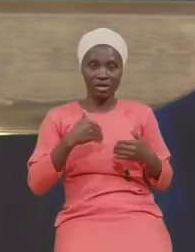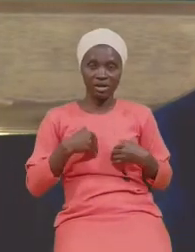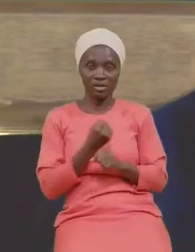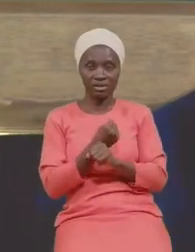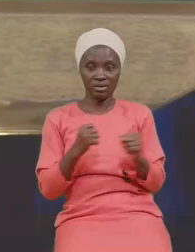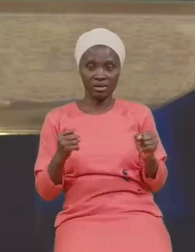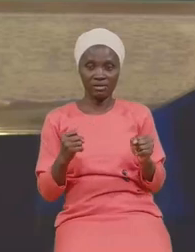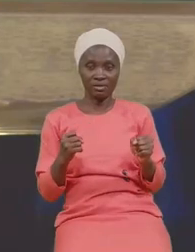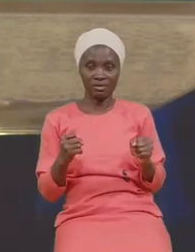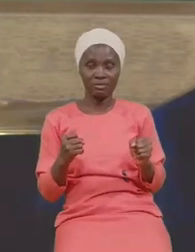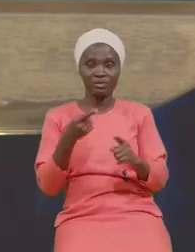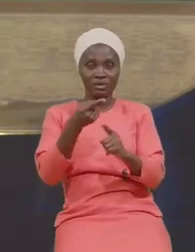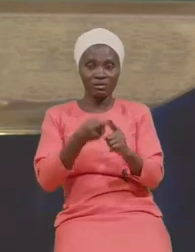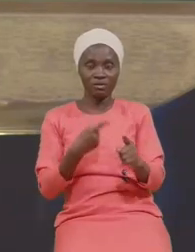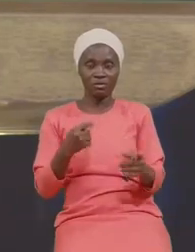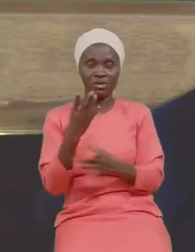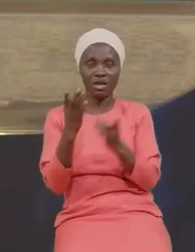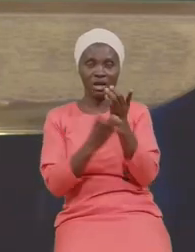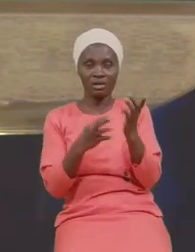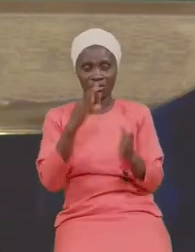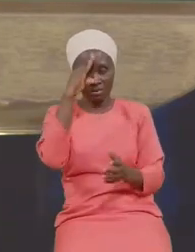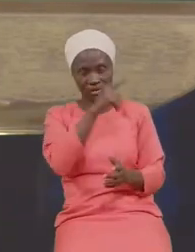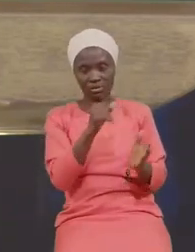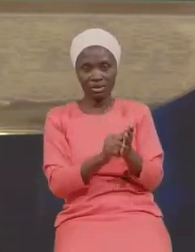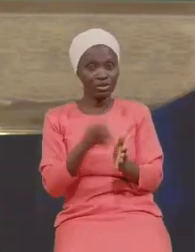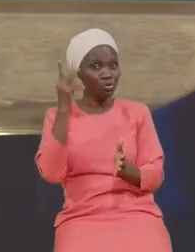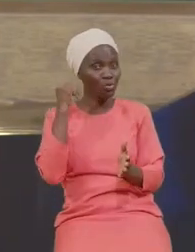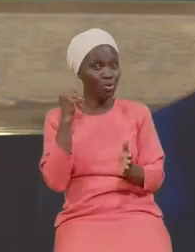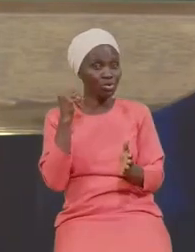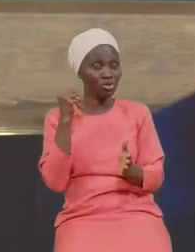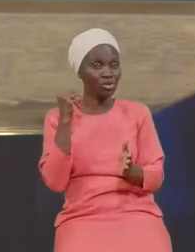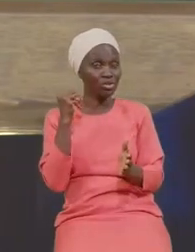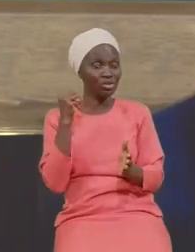main d'un plus fort que lui